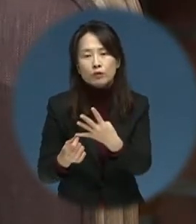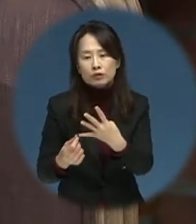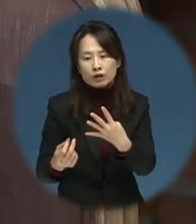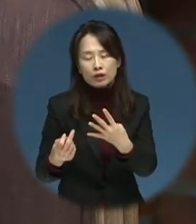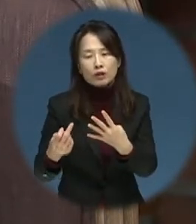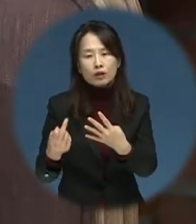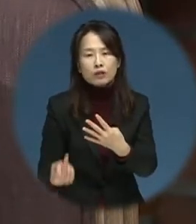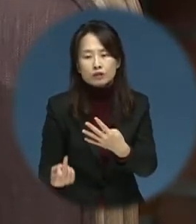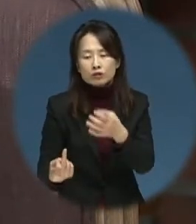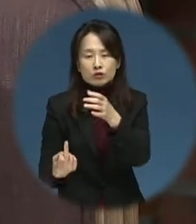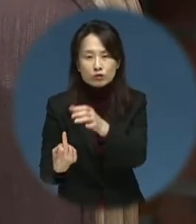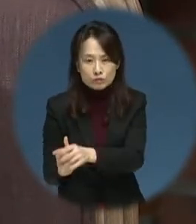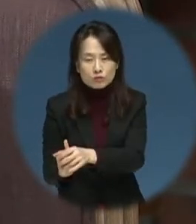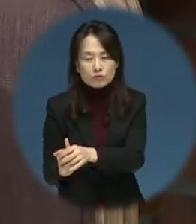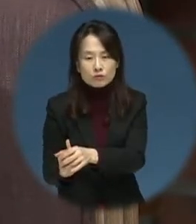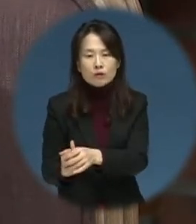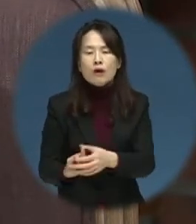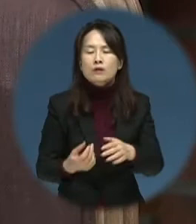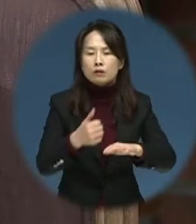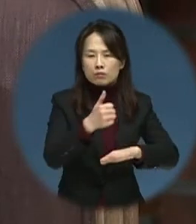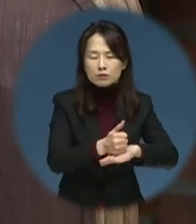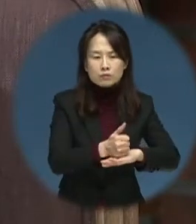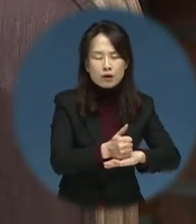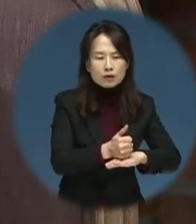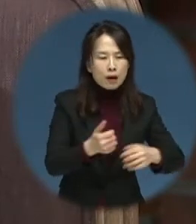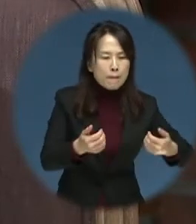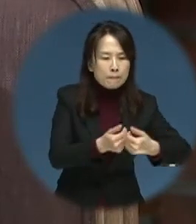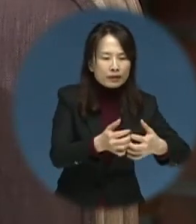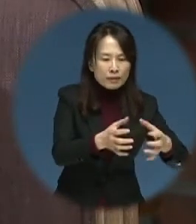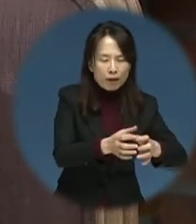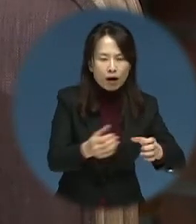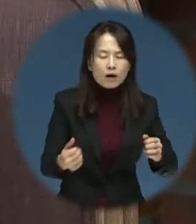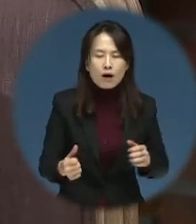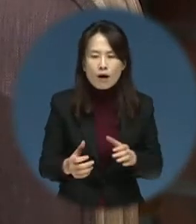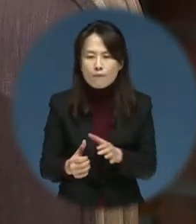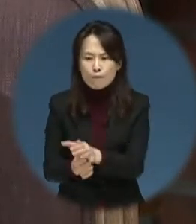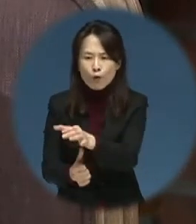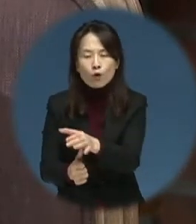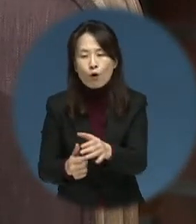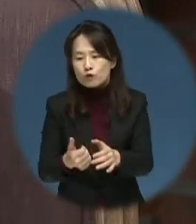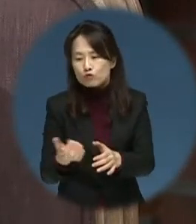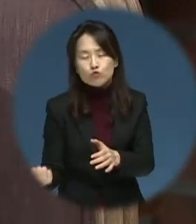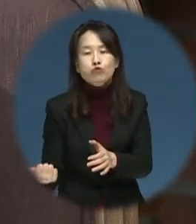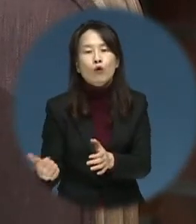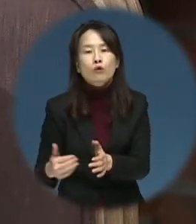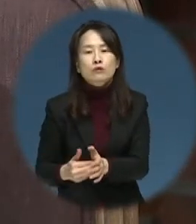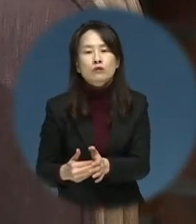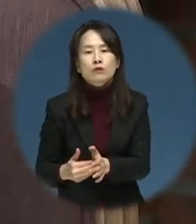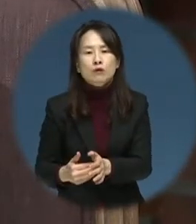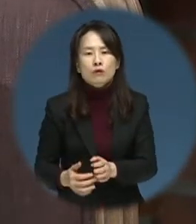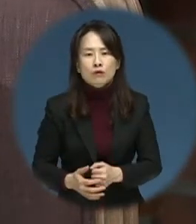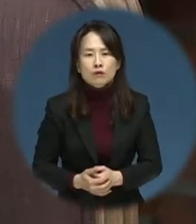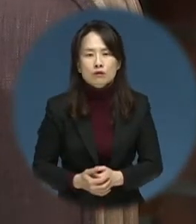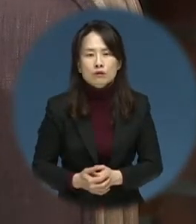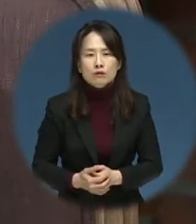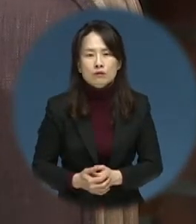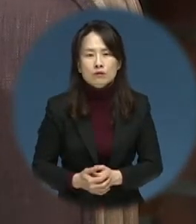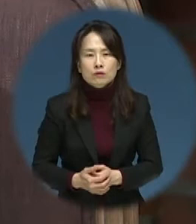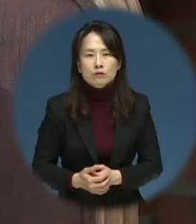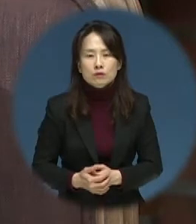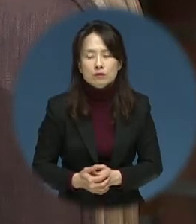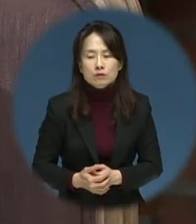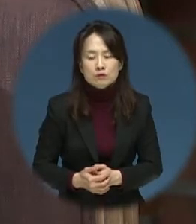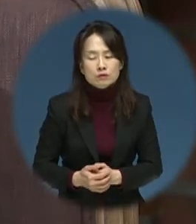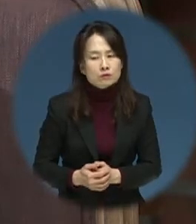돼서 반대파에서 그냥 잔혹하게 살해당합니다. 이 사람들이 그냥 패닉 상태에 빠져가지고 이제 당신들과